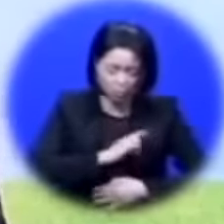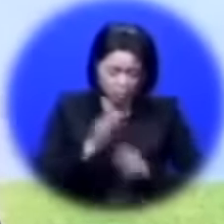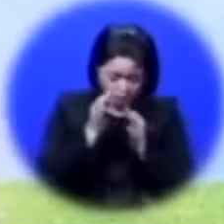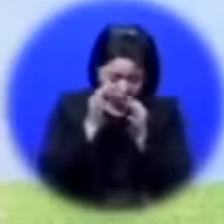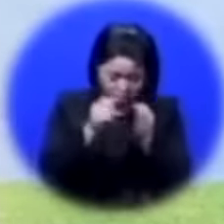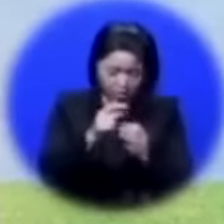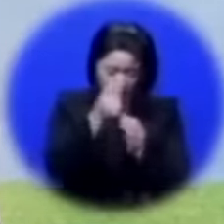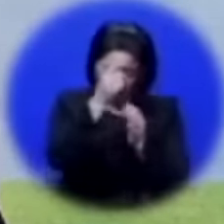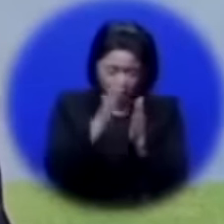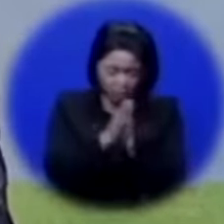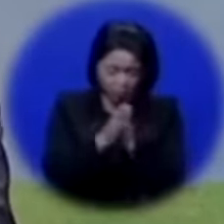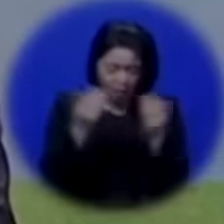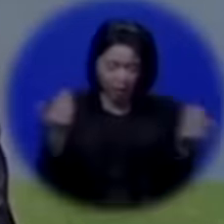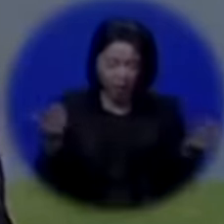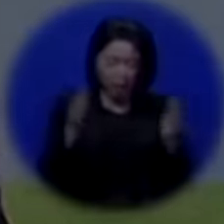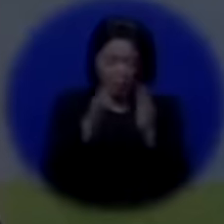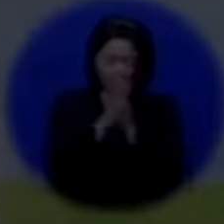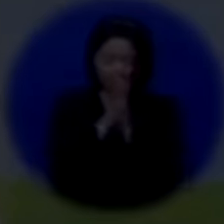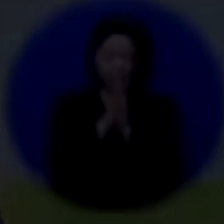기도하나이다